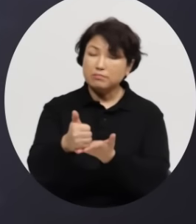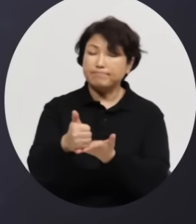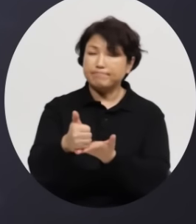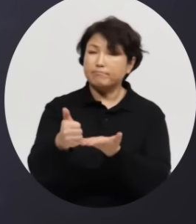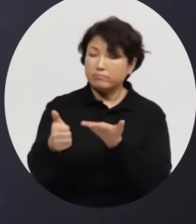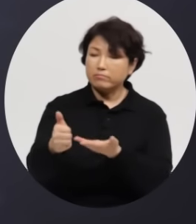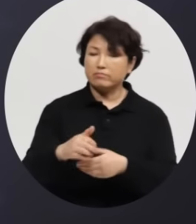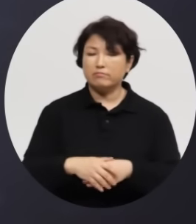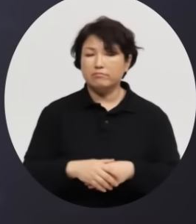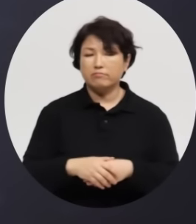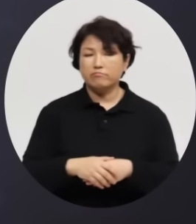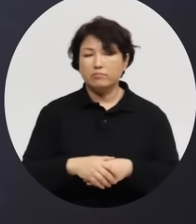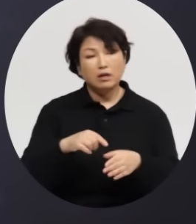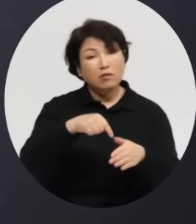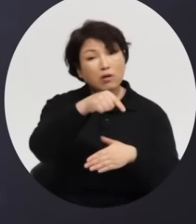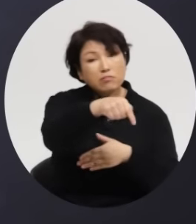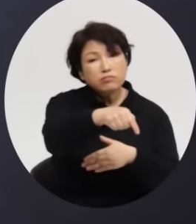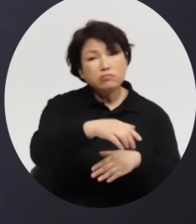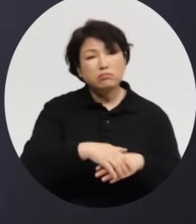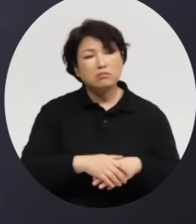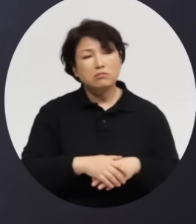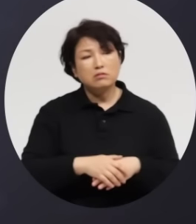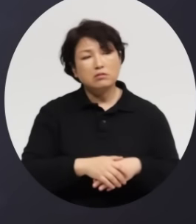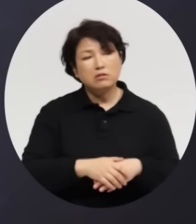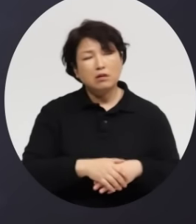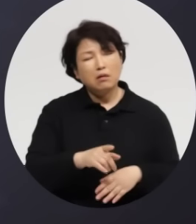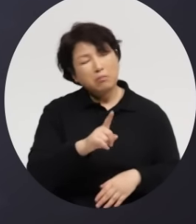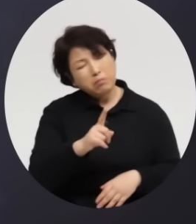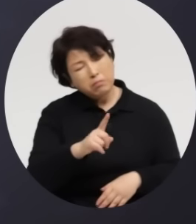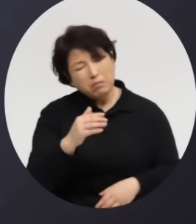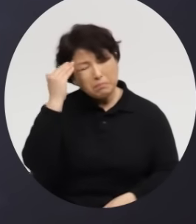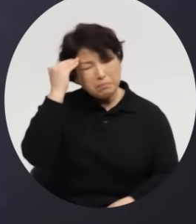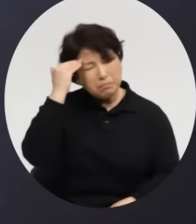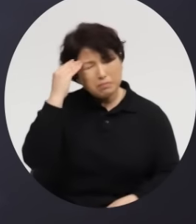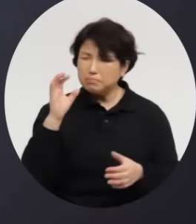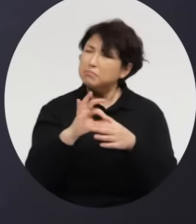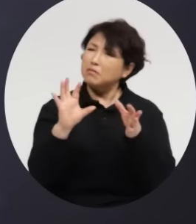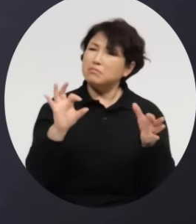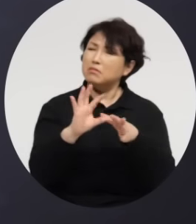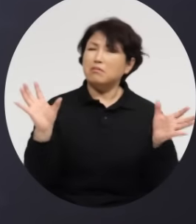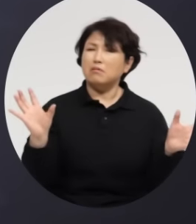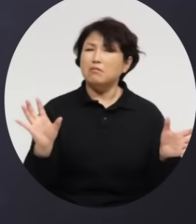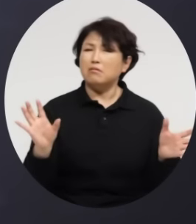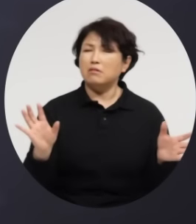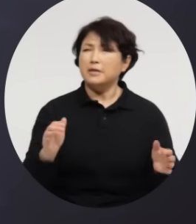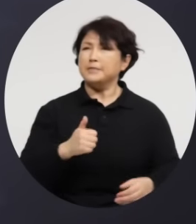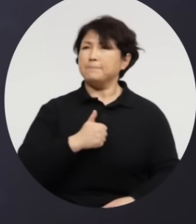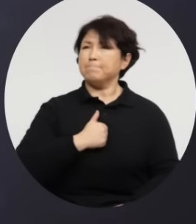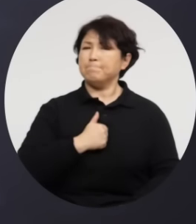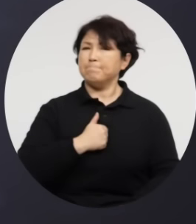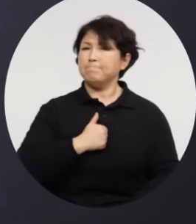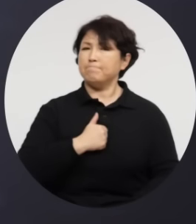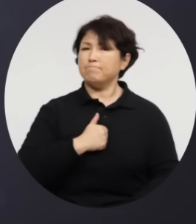부처님은 이 바깥 상황에 대해서 본인이 주인 노릇을 했어요. 어떤 사람이